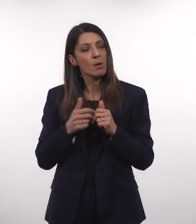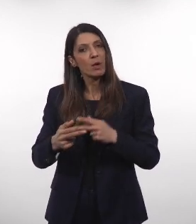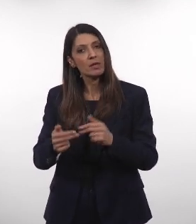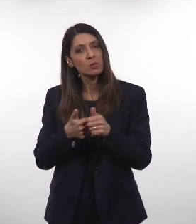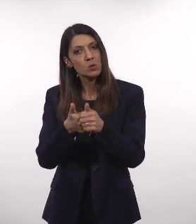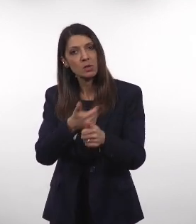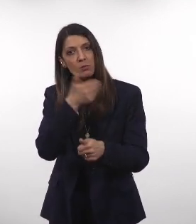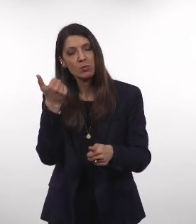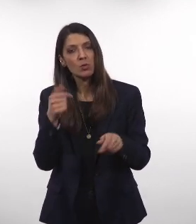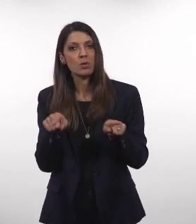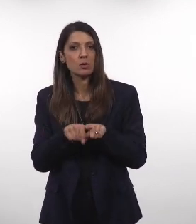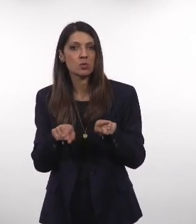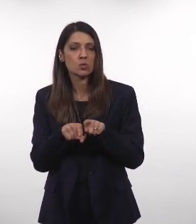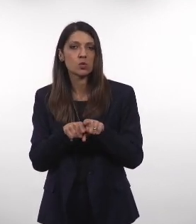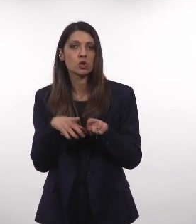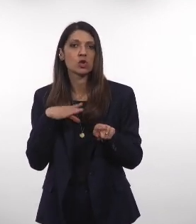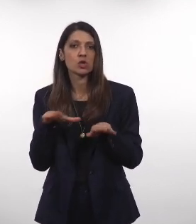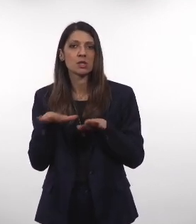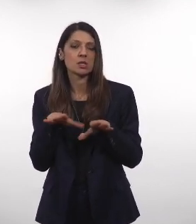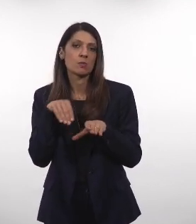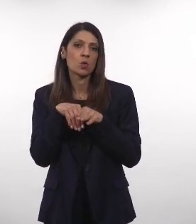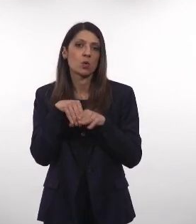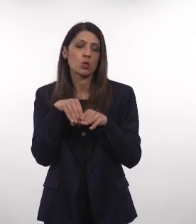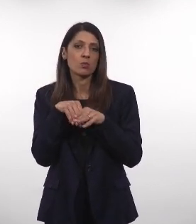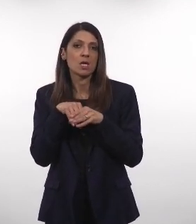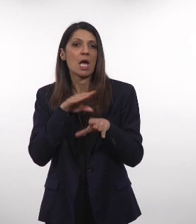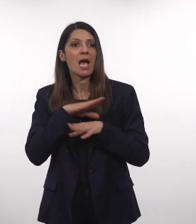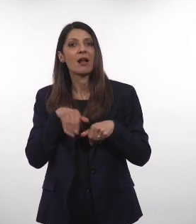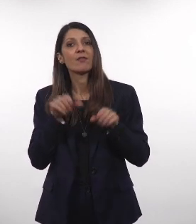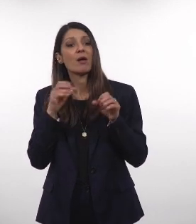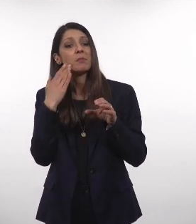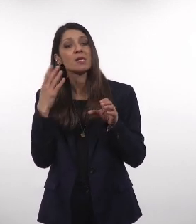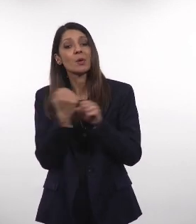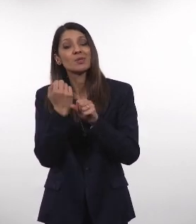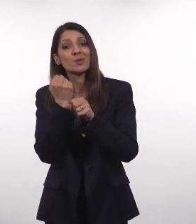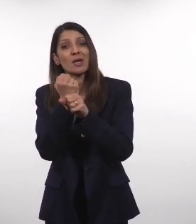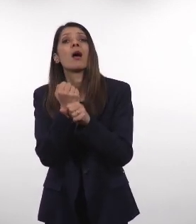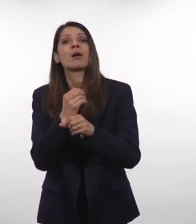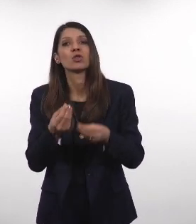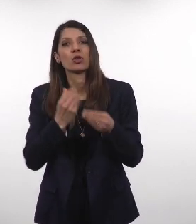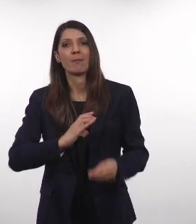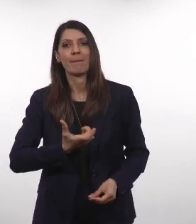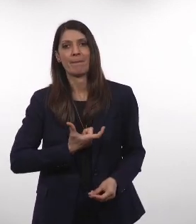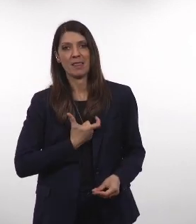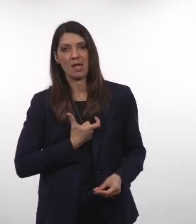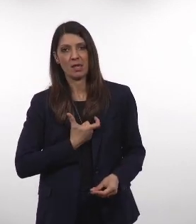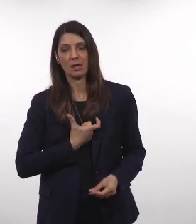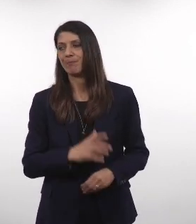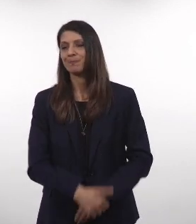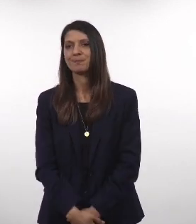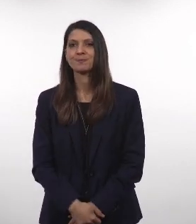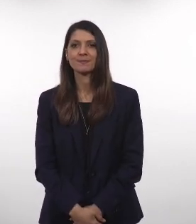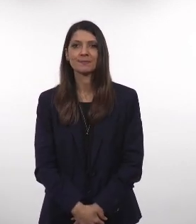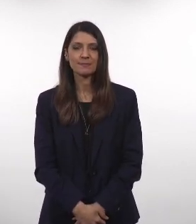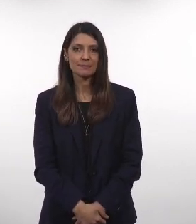système d'économie de jetons avec des petites médailles à la fin, la petite coupe, si on arrive à passer les différentes étapes. Et puis